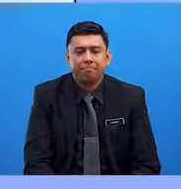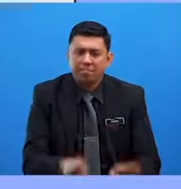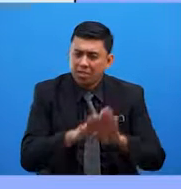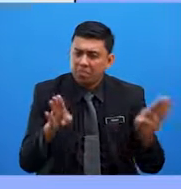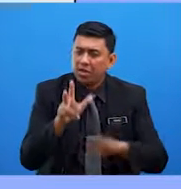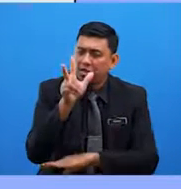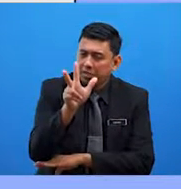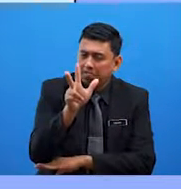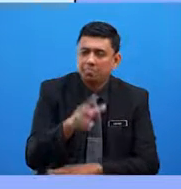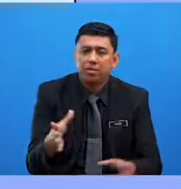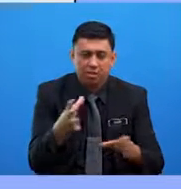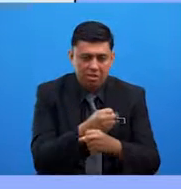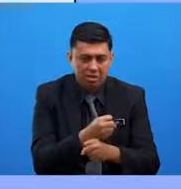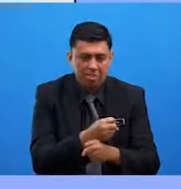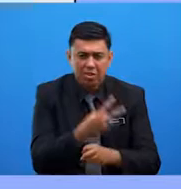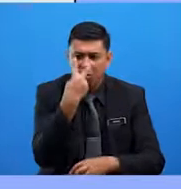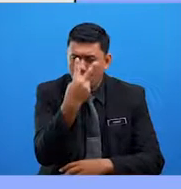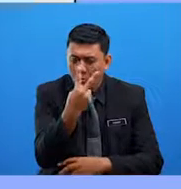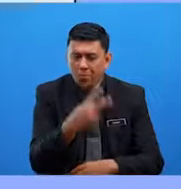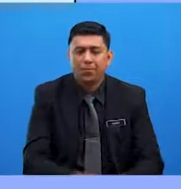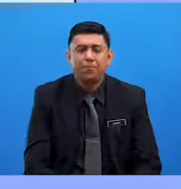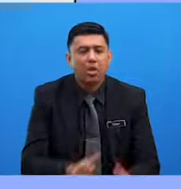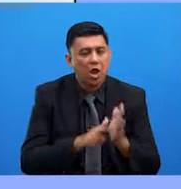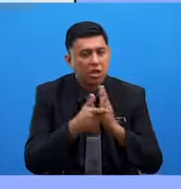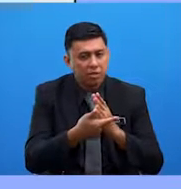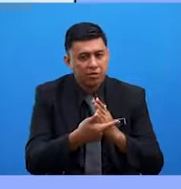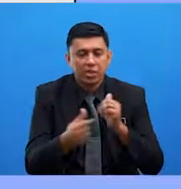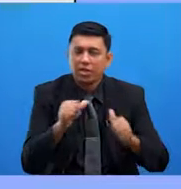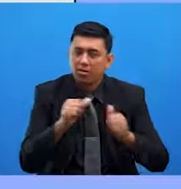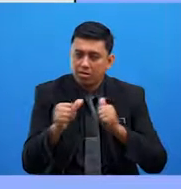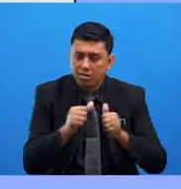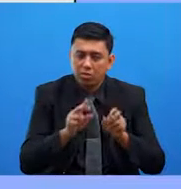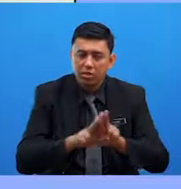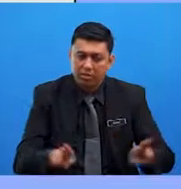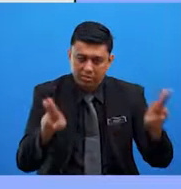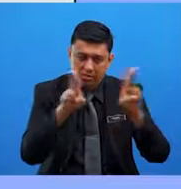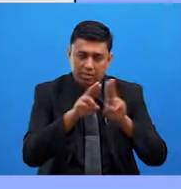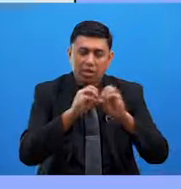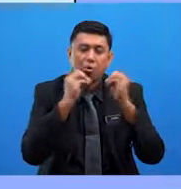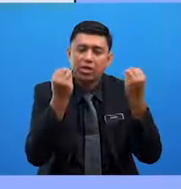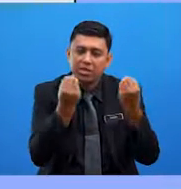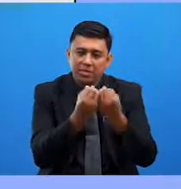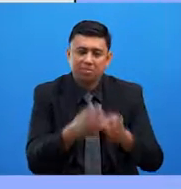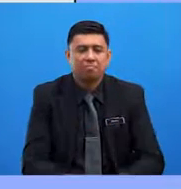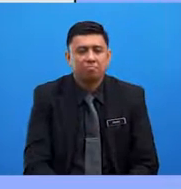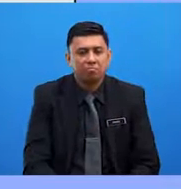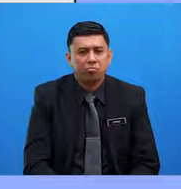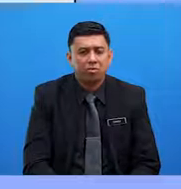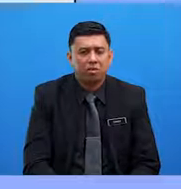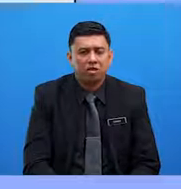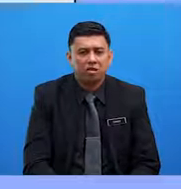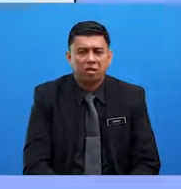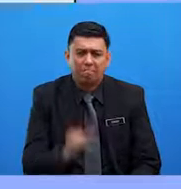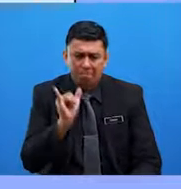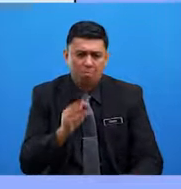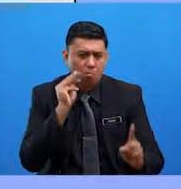Perbandingan ketiga yang dapat kita lihat adalah melalui aktiviti utama organisasi. Organisasi yang